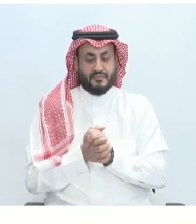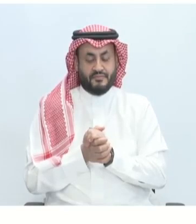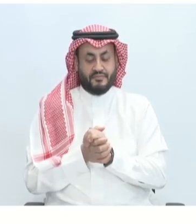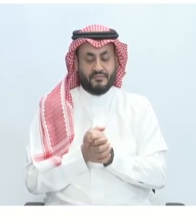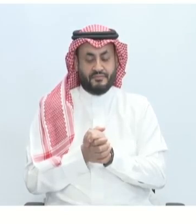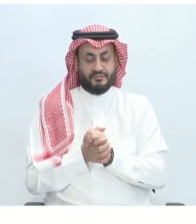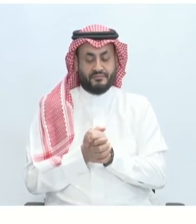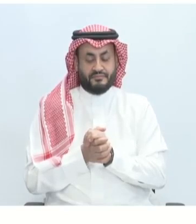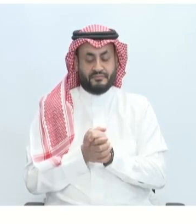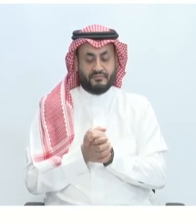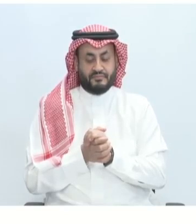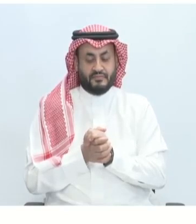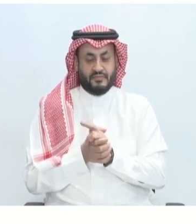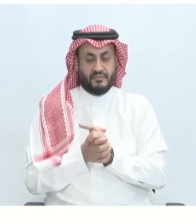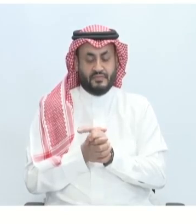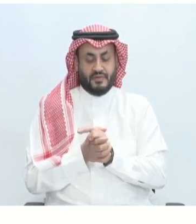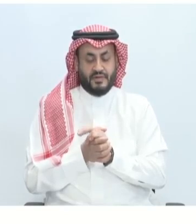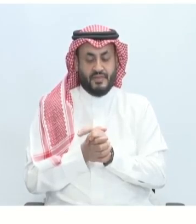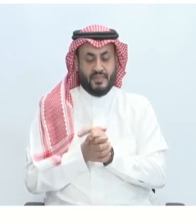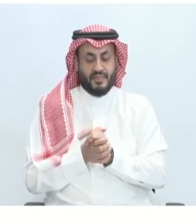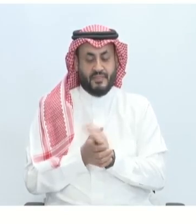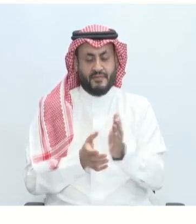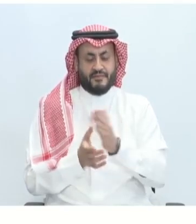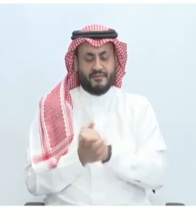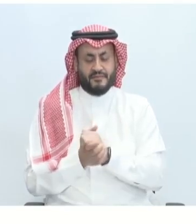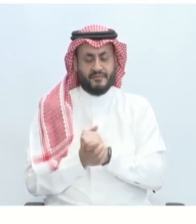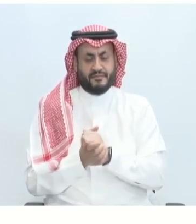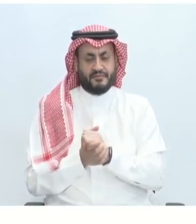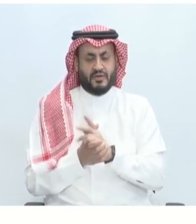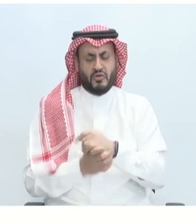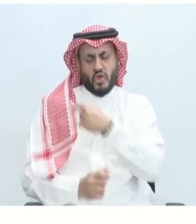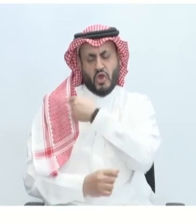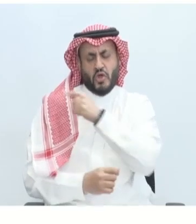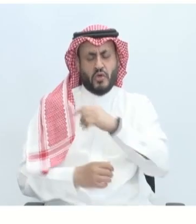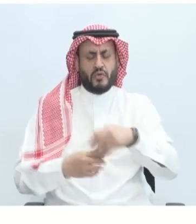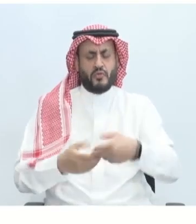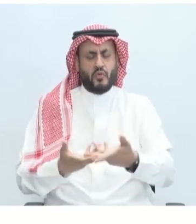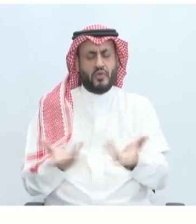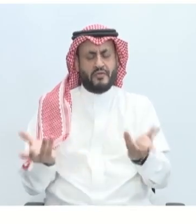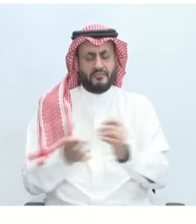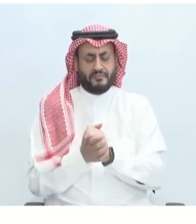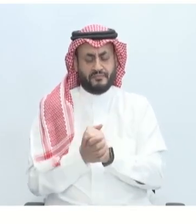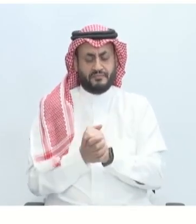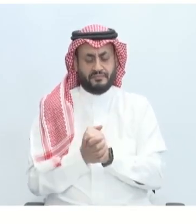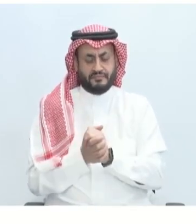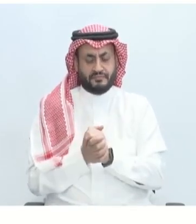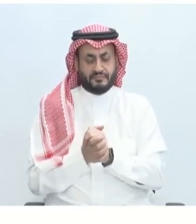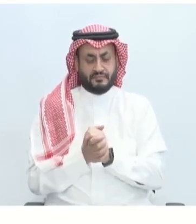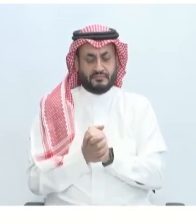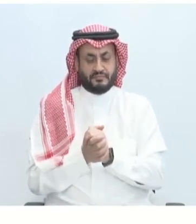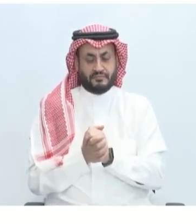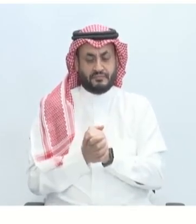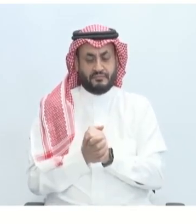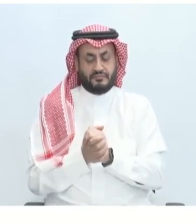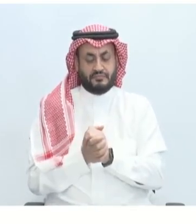لخلقه ليعلم من يطيعه ومن يعصيه والله عنده اجر عظيم اي ثواب عظيم لمن اثر وقدم